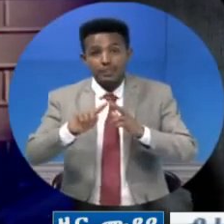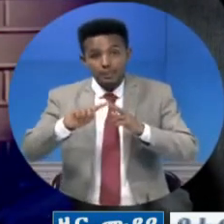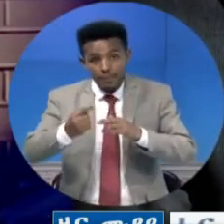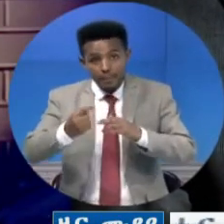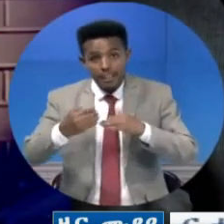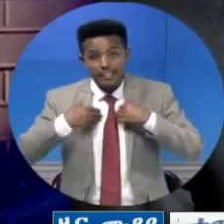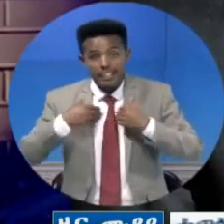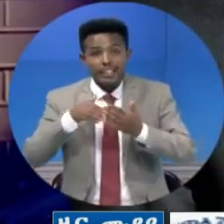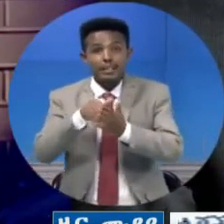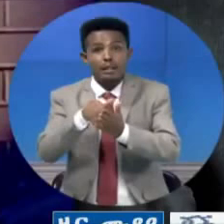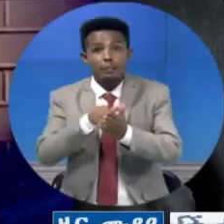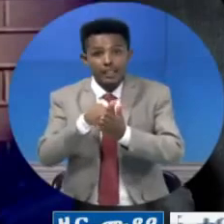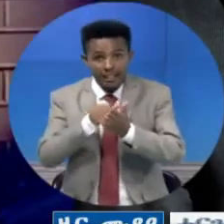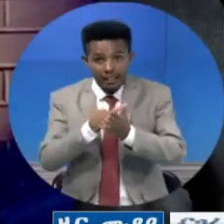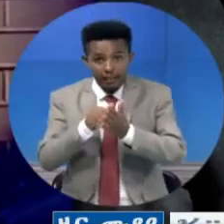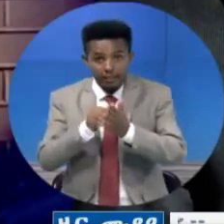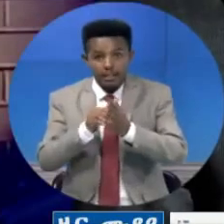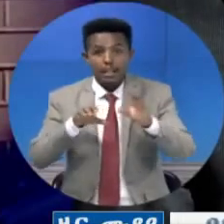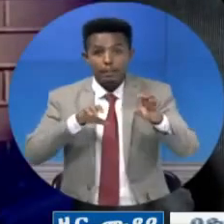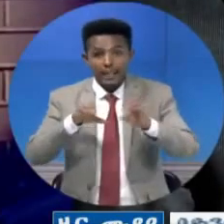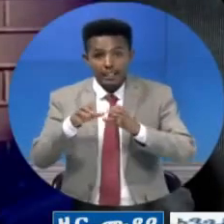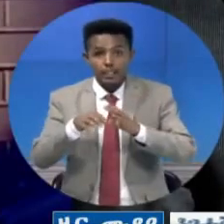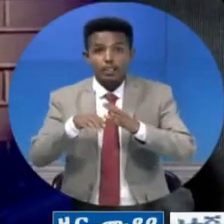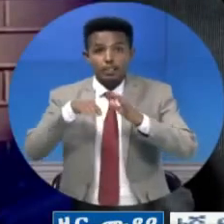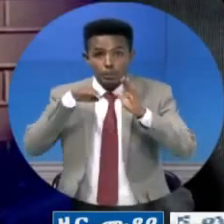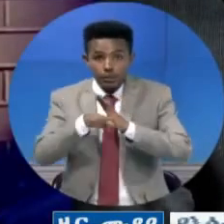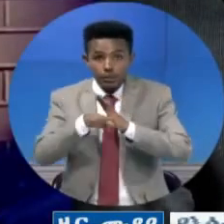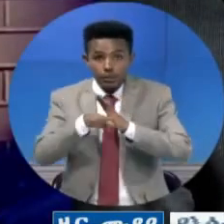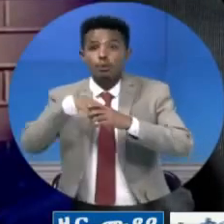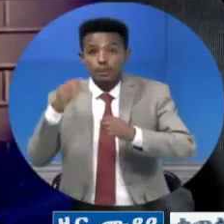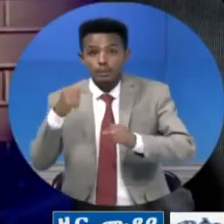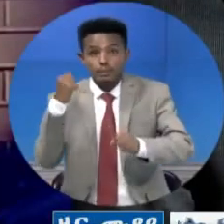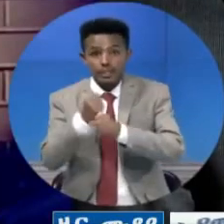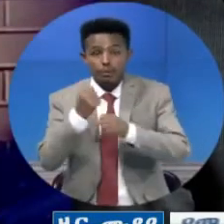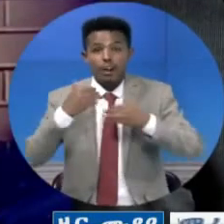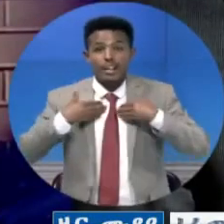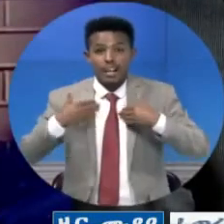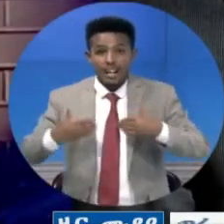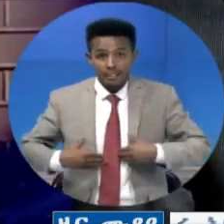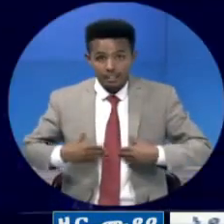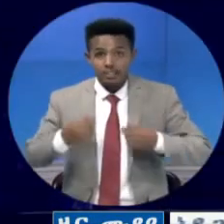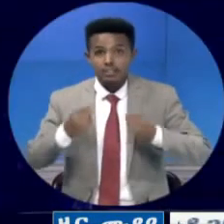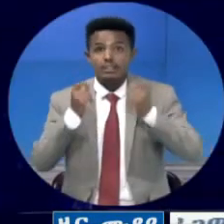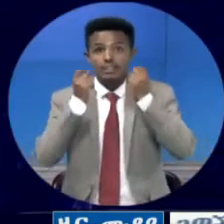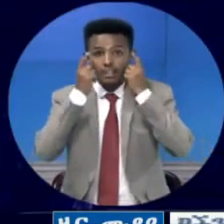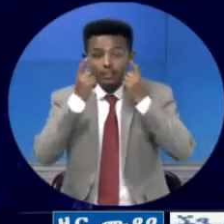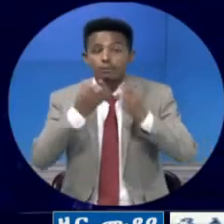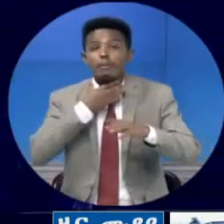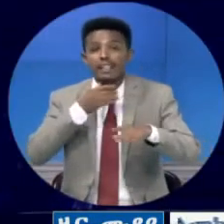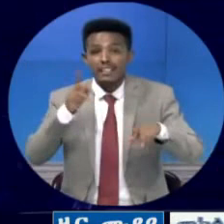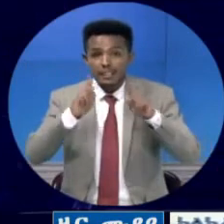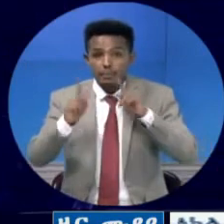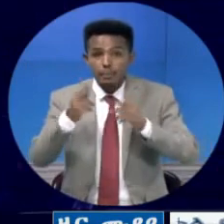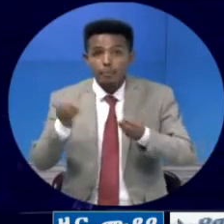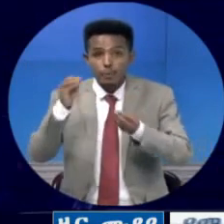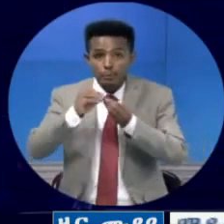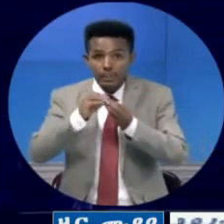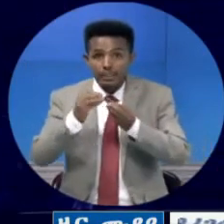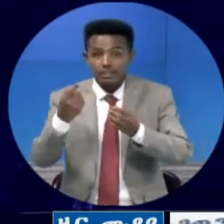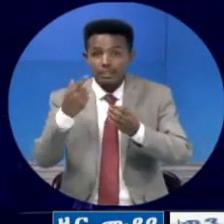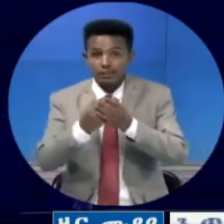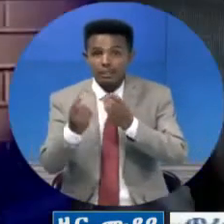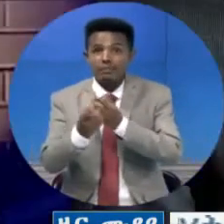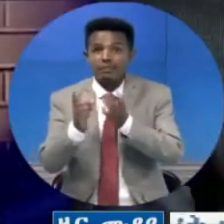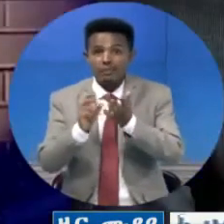ያ እንዲዳከም ለማድረግ ከውጭም ከውስጥም የሚሰሩ አካላት እንዳሉ እገነዘባለሁ። የአማራን ሕዝብ ብሎም የሀገሪቱን ሕዝብ